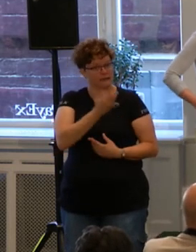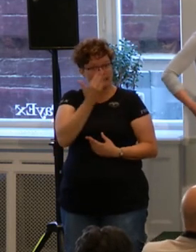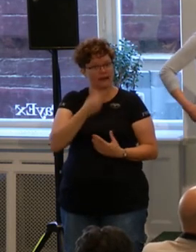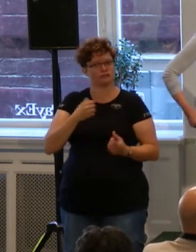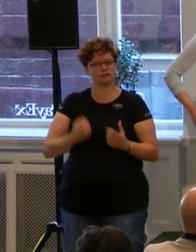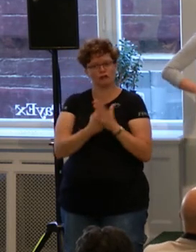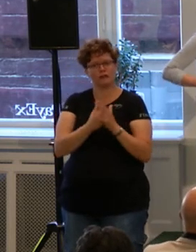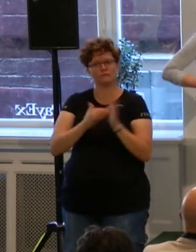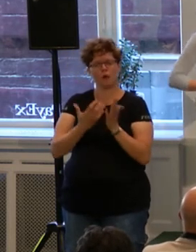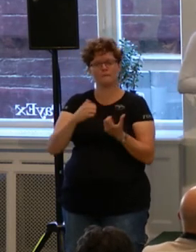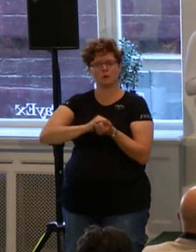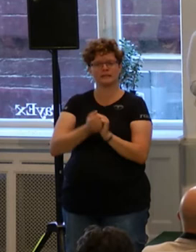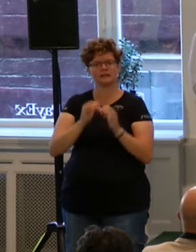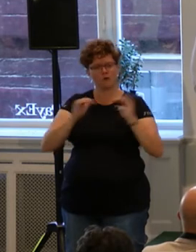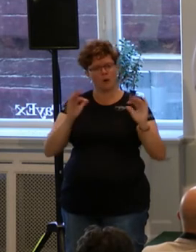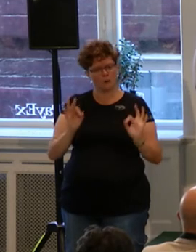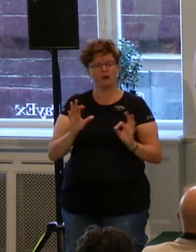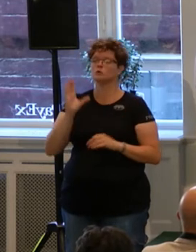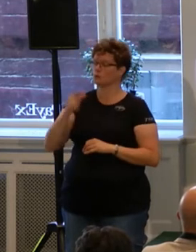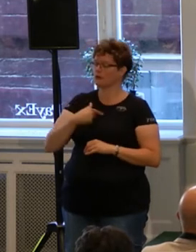högre politisk nivå? Jag tänker att vi